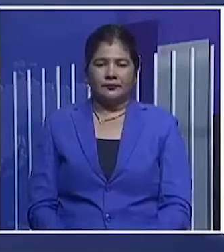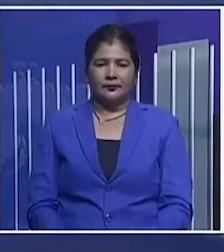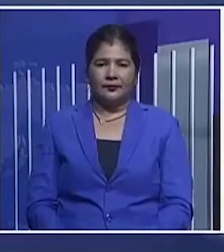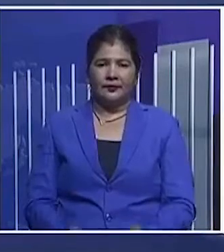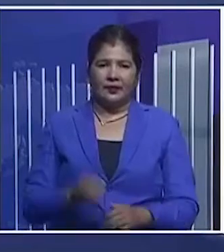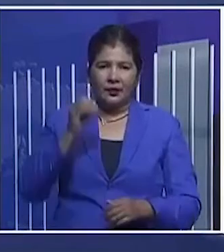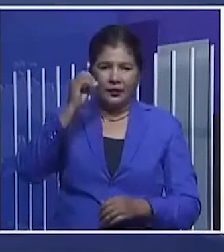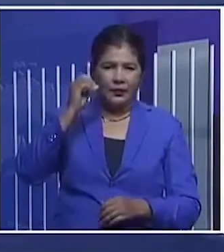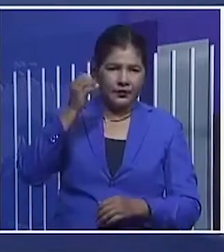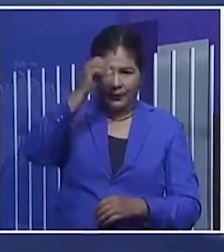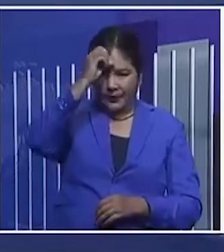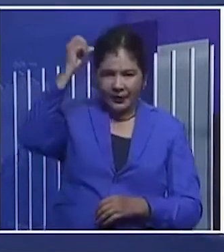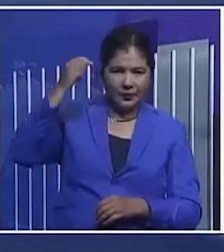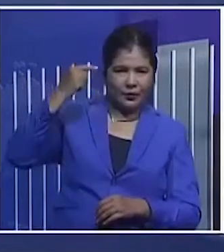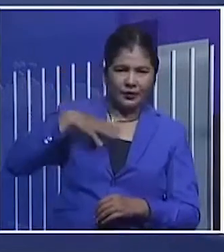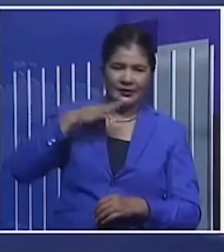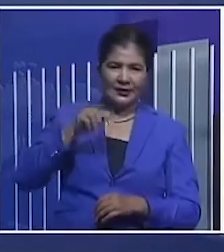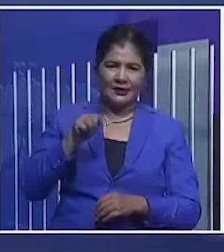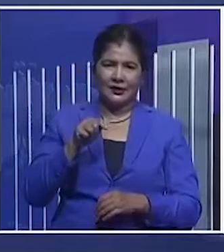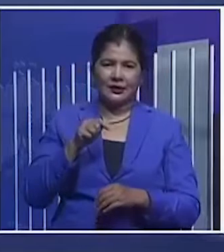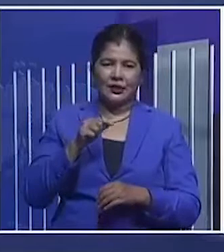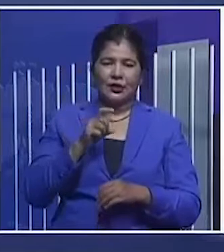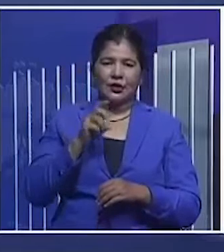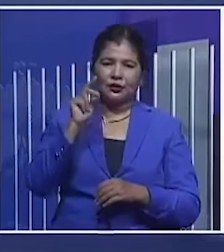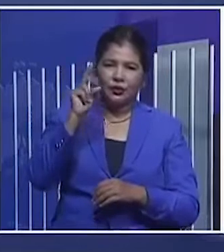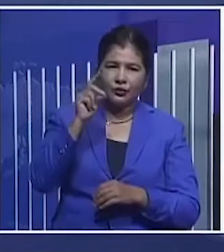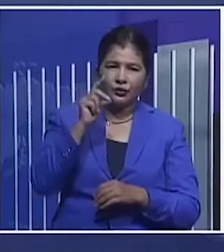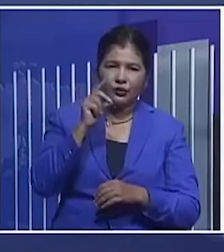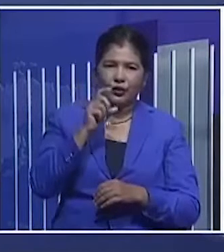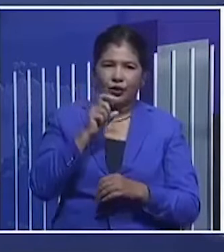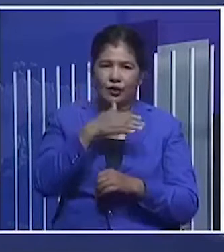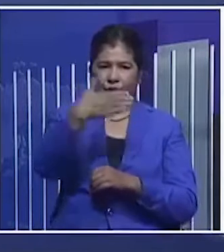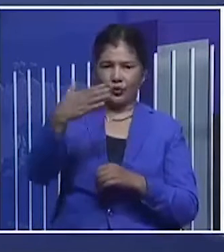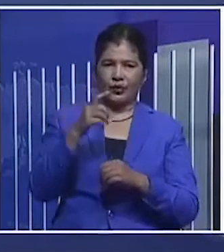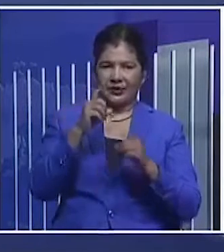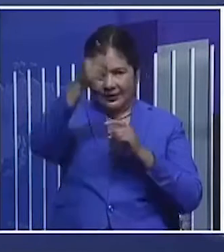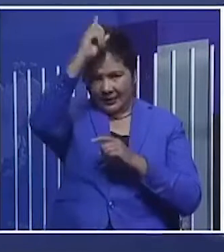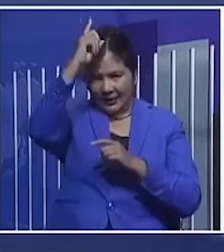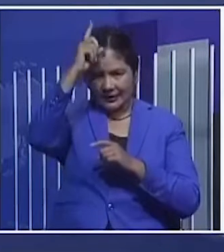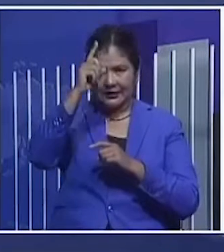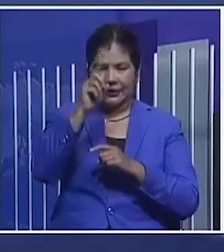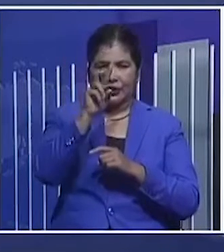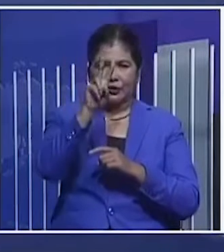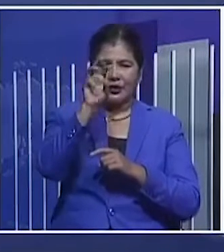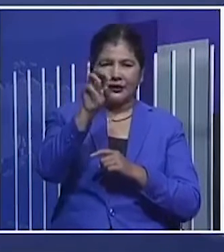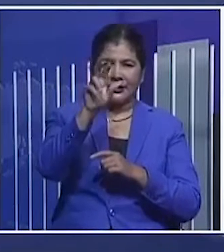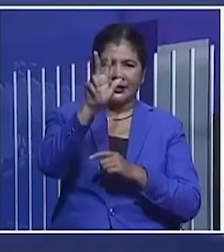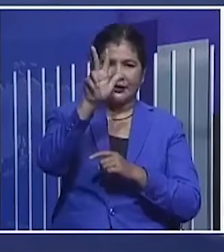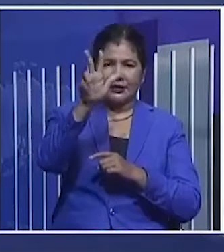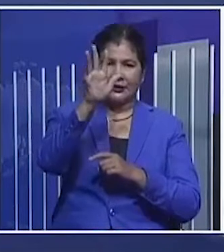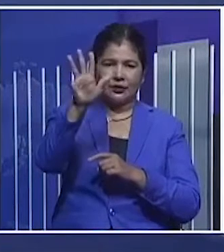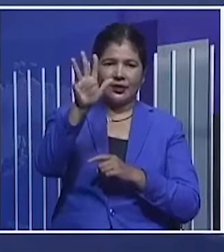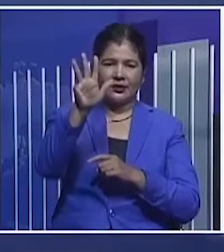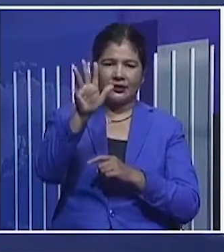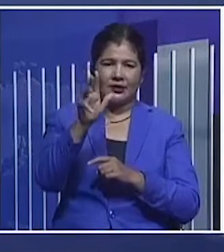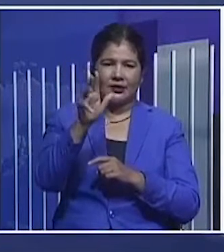पश्चिम नवलपरासीमा आजदेखि दोस्रो लोक सांस्कृतिक एवं पर्यटन महोत्सव 2079 शुरू भएको छ। राष्ट्रिय लोक